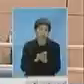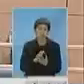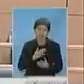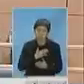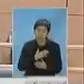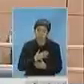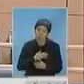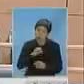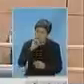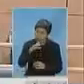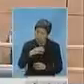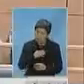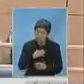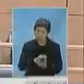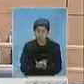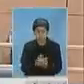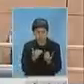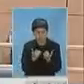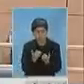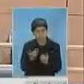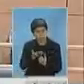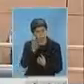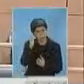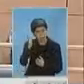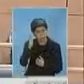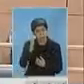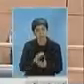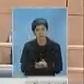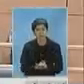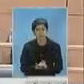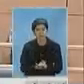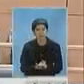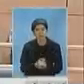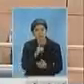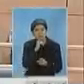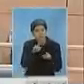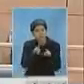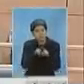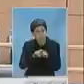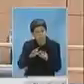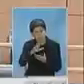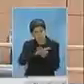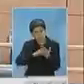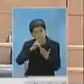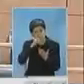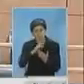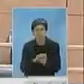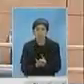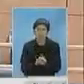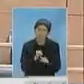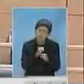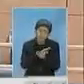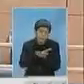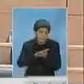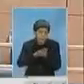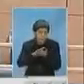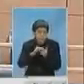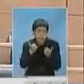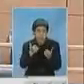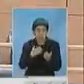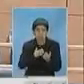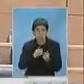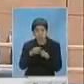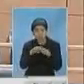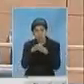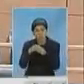ผมต้องวิพากษ์ว่าสิ่งที่หลายท่านพูดเนี่ยพูดเหมือนกับว่าบ้านเมืองนี้อยู่กันมาดีๆเรียบร้อยแล้วจู่ๆ